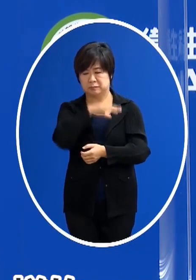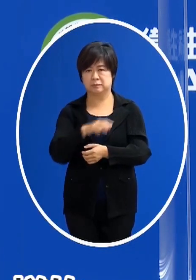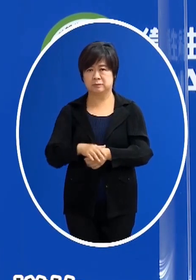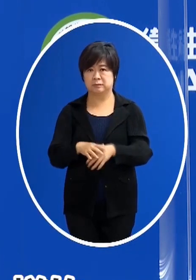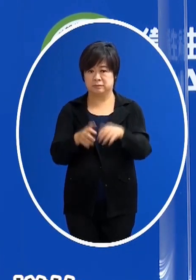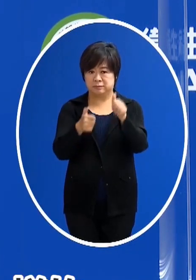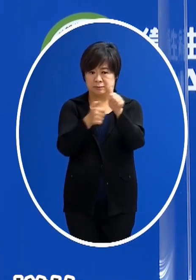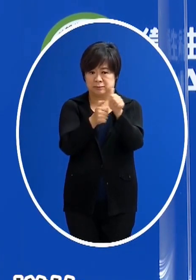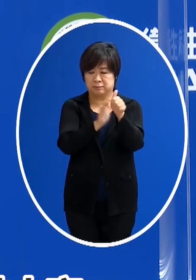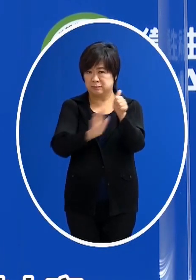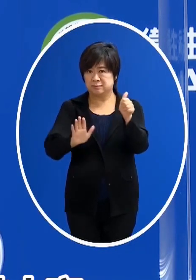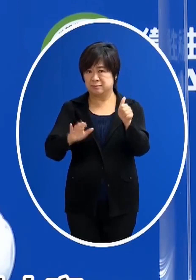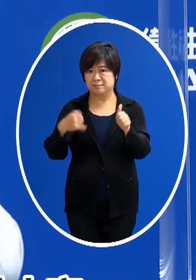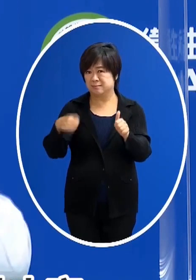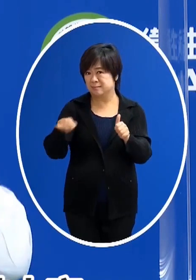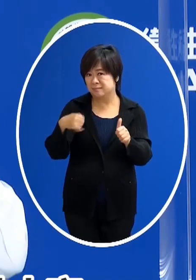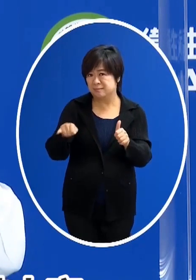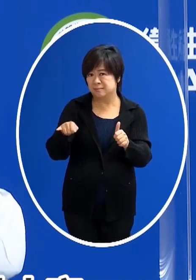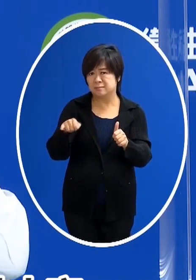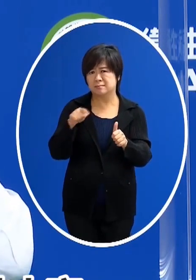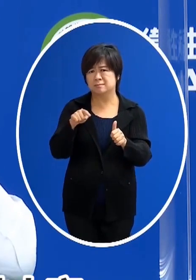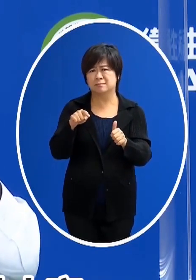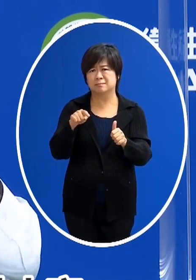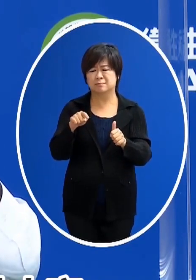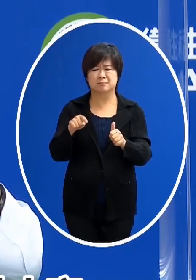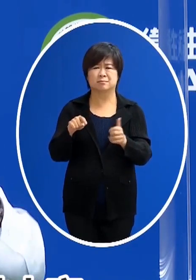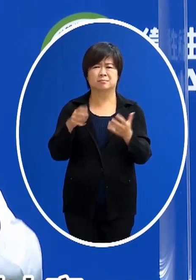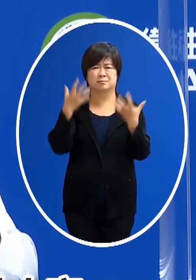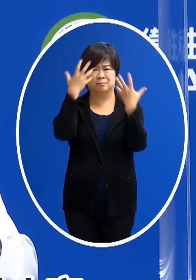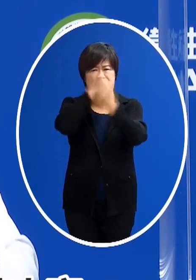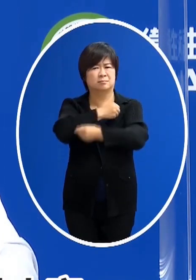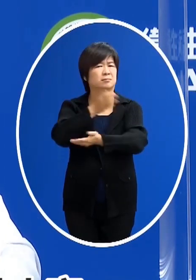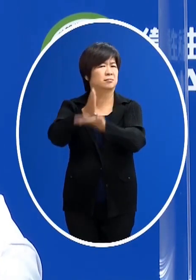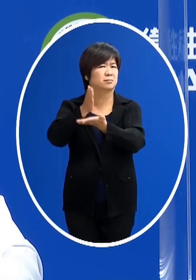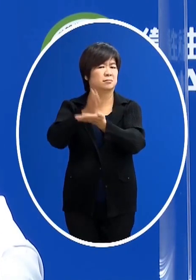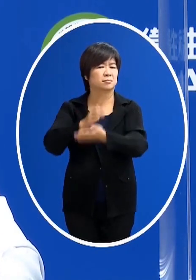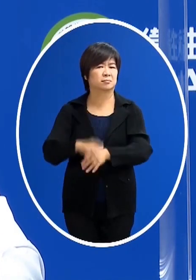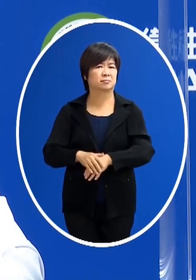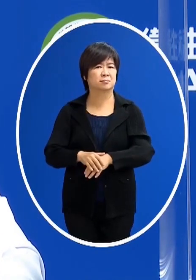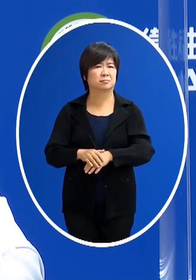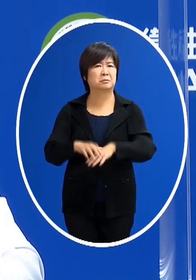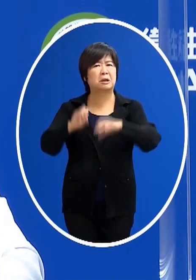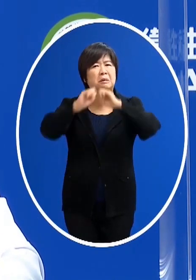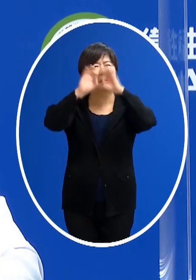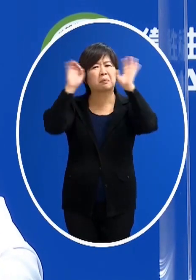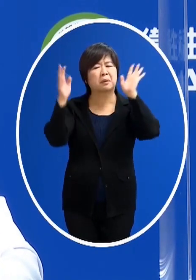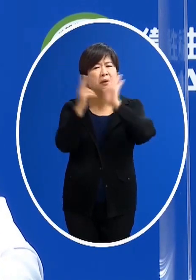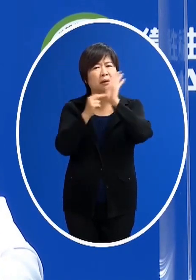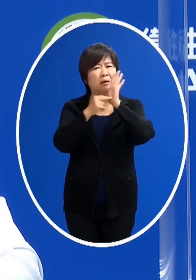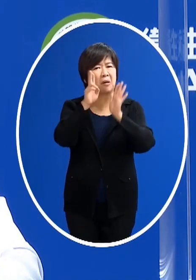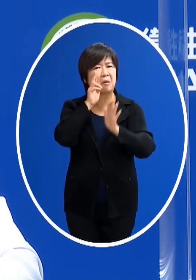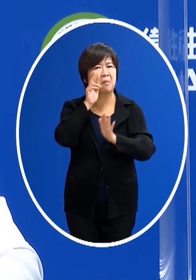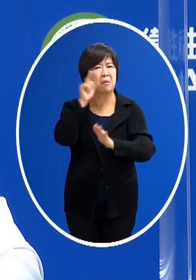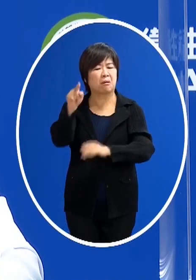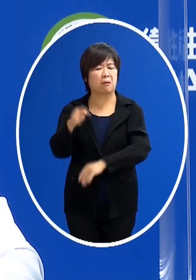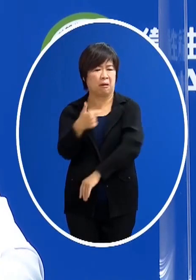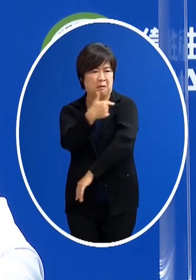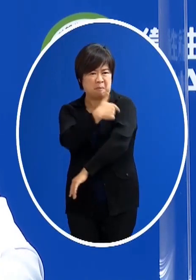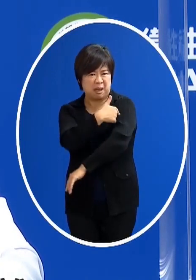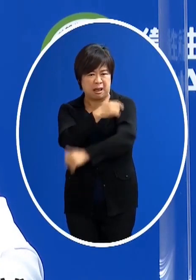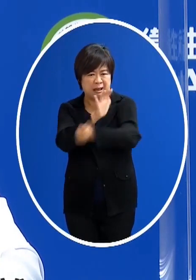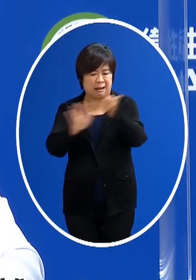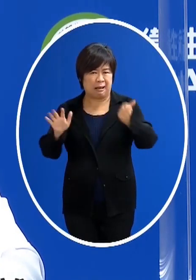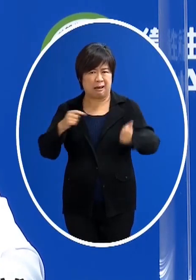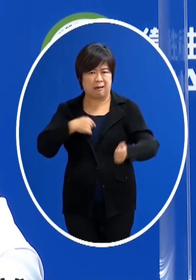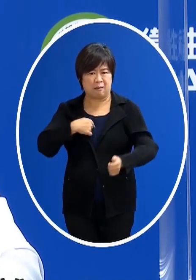用是不一样，那大家所陈述出来就很容易被人家误以为就是说这就是打疫苗所引起